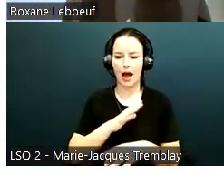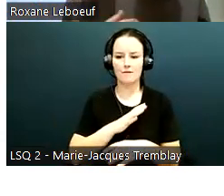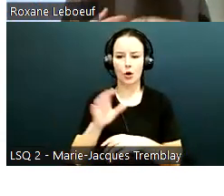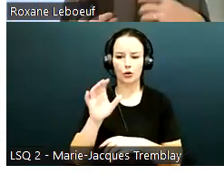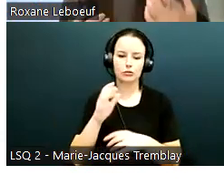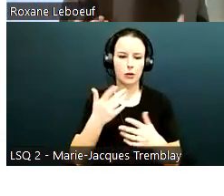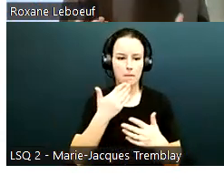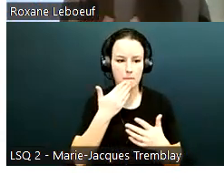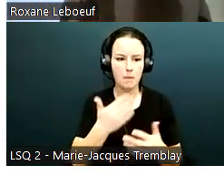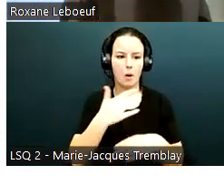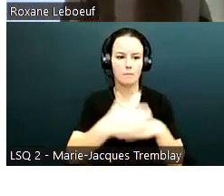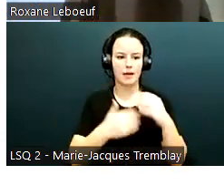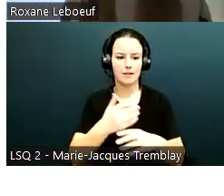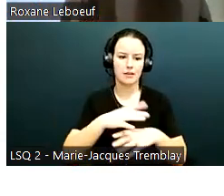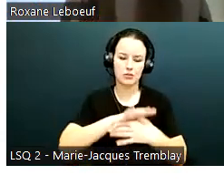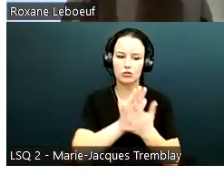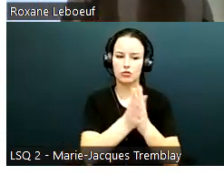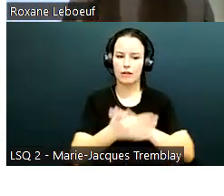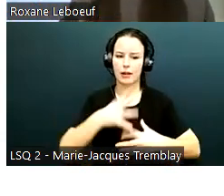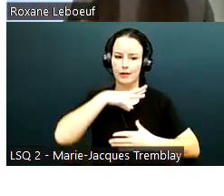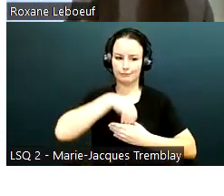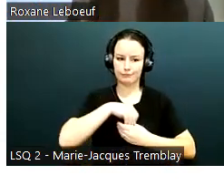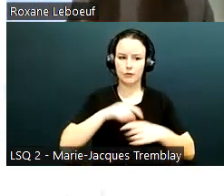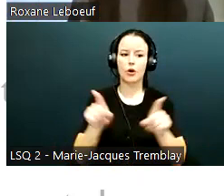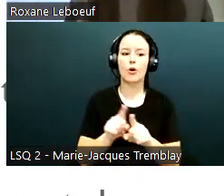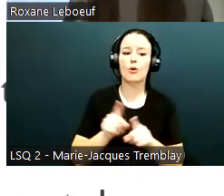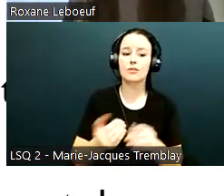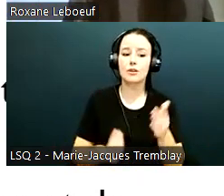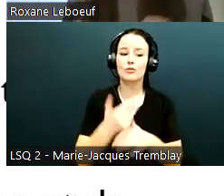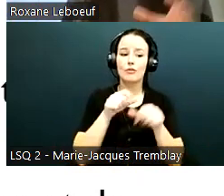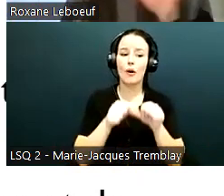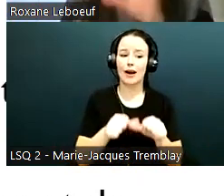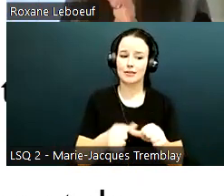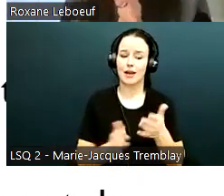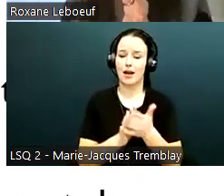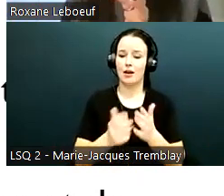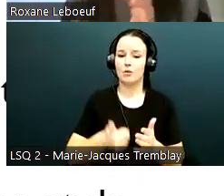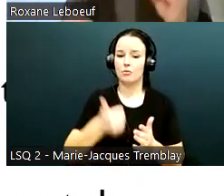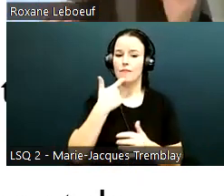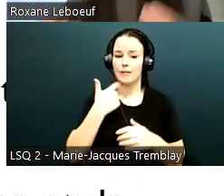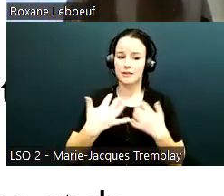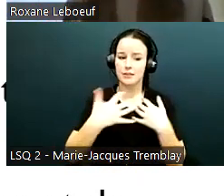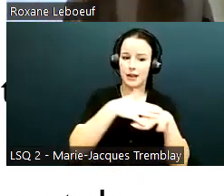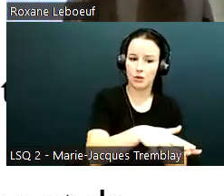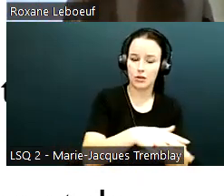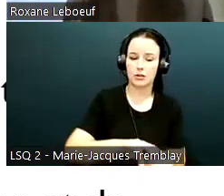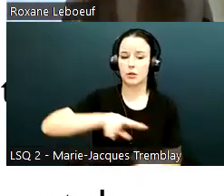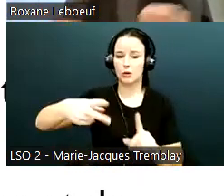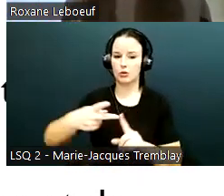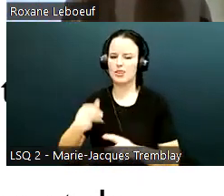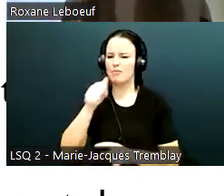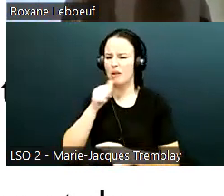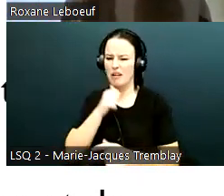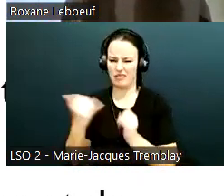bienveillance et aussi de faciliter l'adaptation et l'intégration des nouveaux résidents. Et le second objectif, c'est de lutter contre l'intolérance